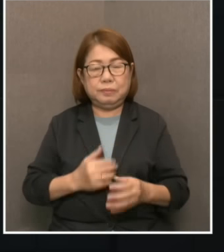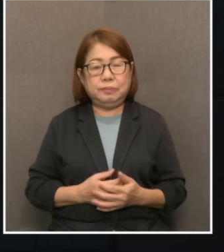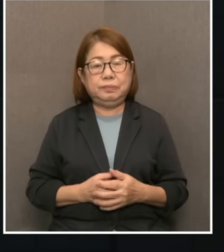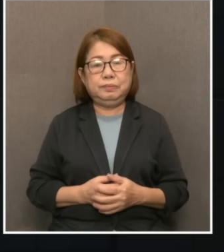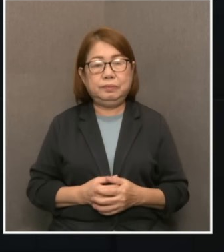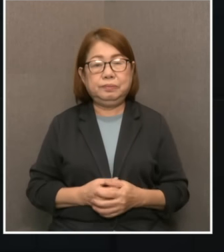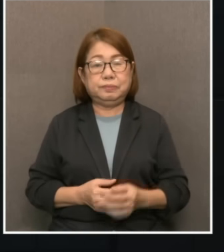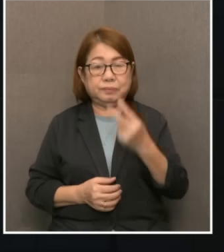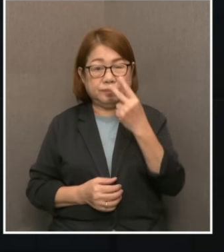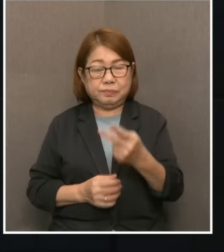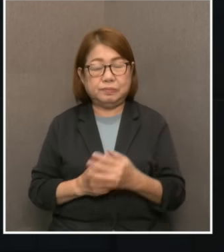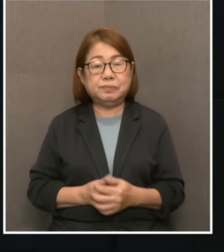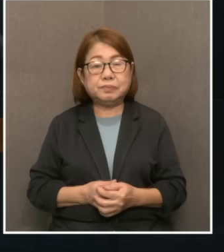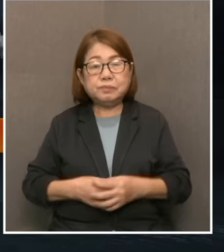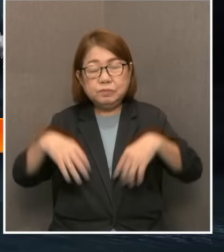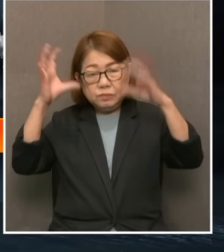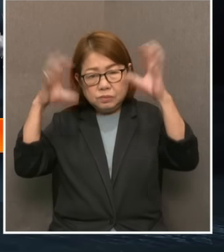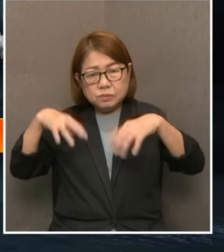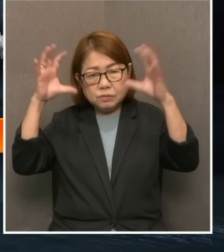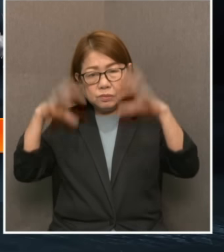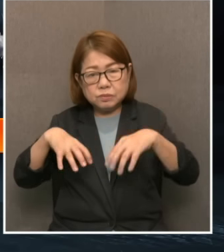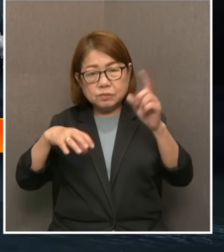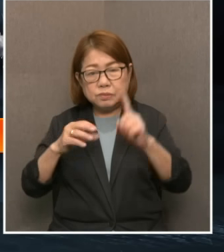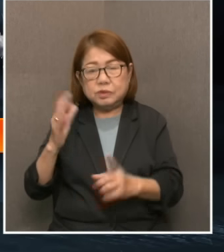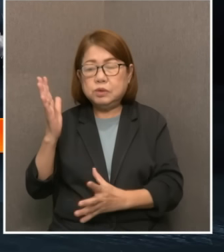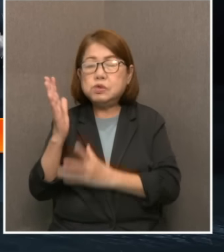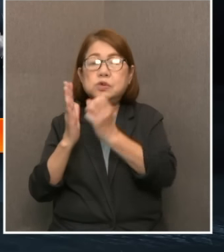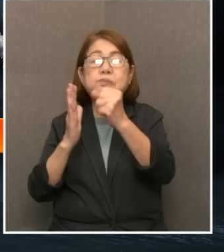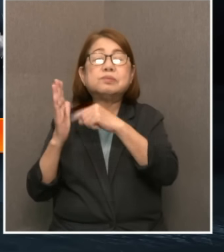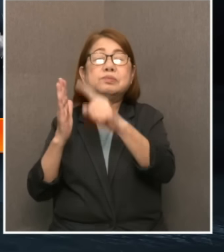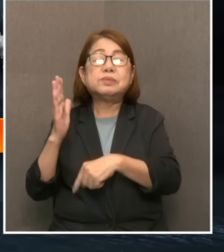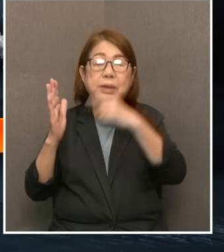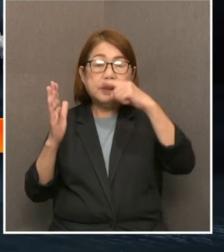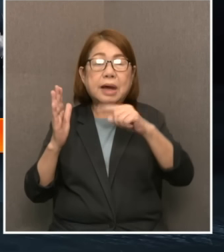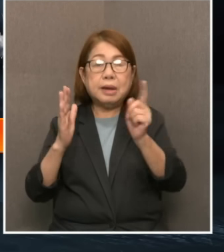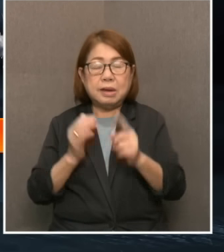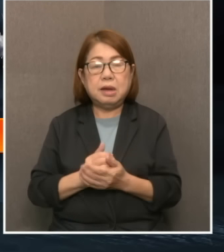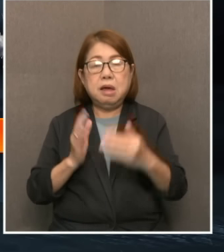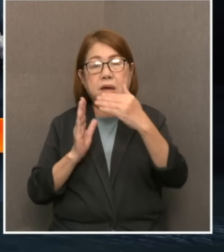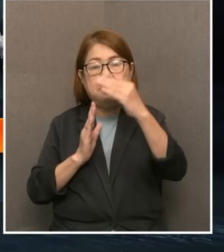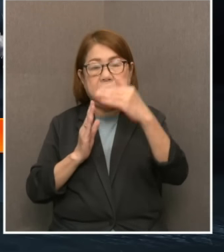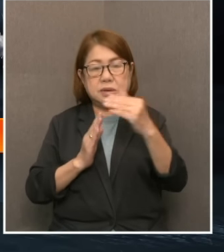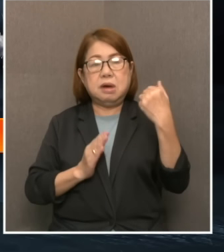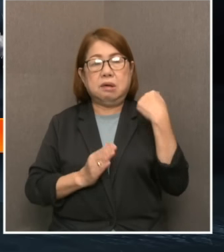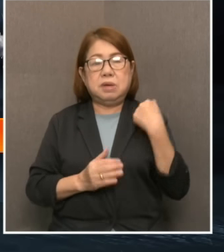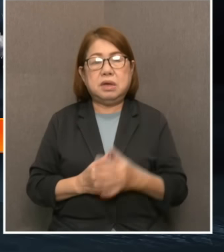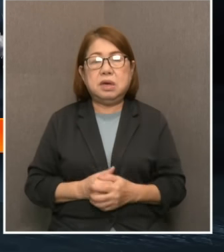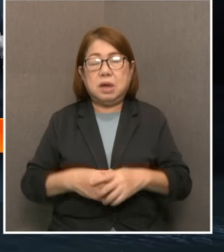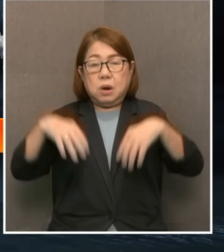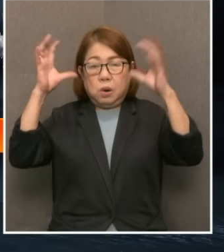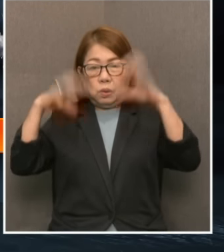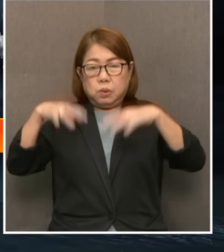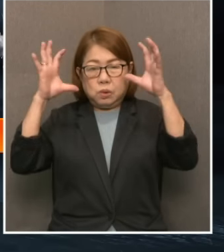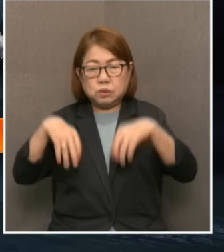สภาพอากาศนะครั้วกสภาพฝนใภาพรวมทั่วไทยใวัี้ก็หนอยวเป็อย่ไรภาคเหนือจะเจอฝนฟ้าขนอง